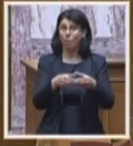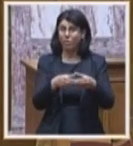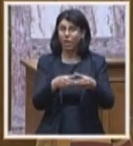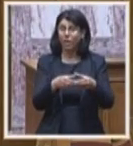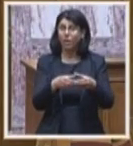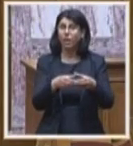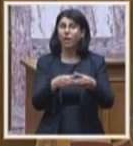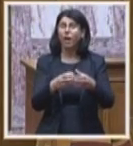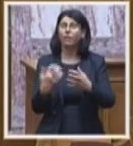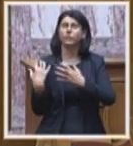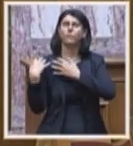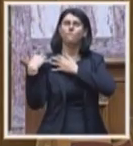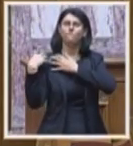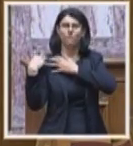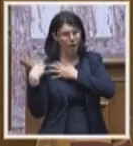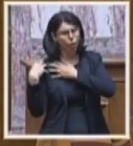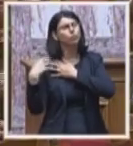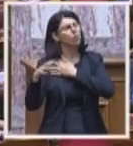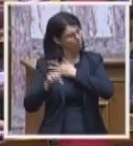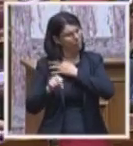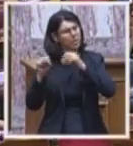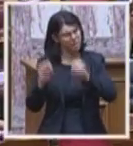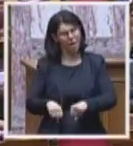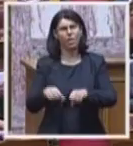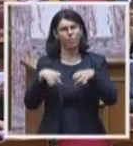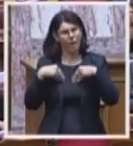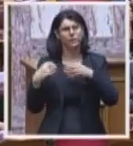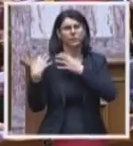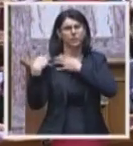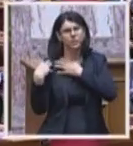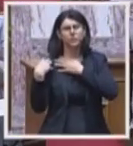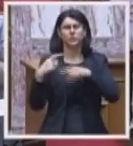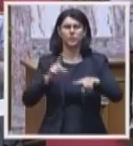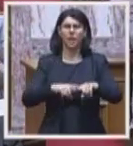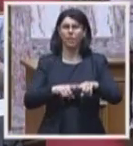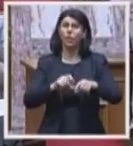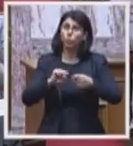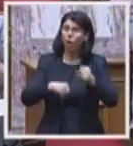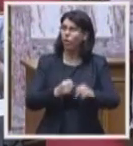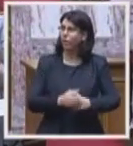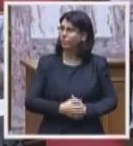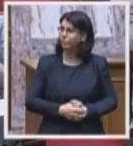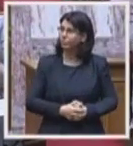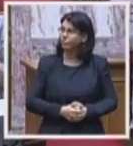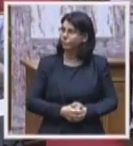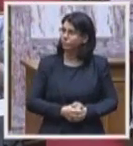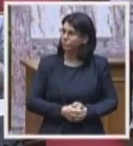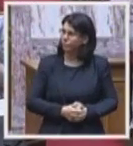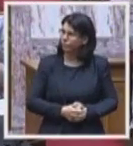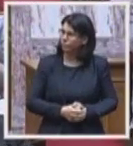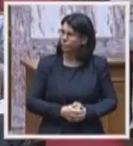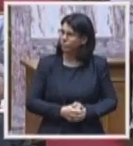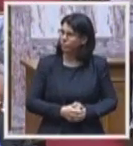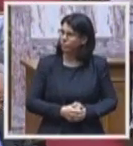θα σηκώσει το βάρος των αλλαγών. Θα σηκώσει το βάρος του αγώνα. Έστω και αν είναι με δυσκολίες.